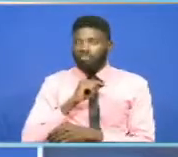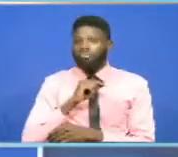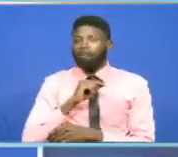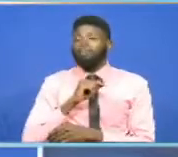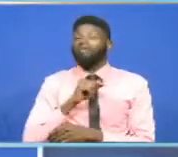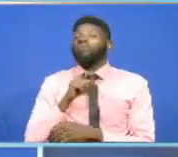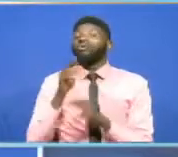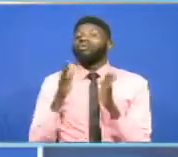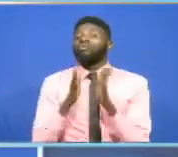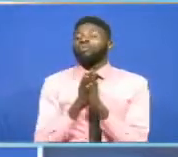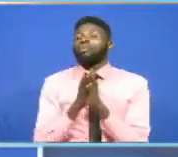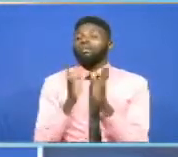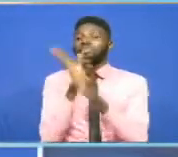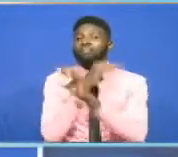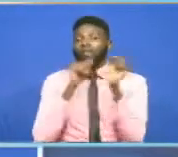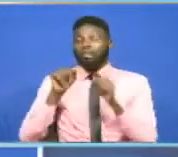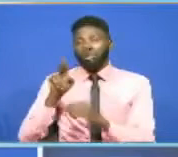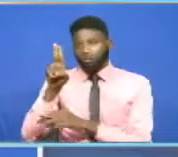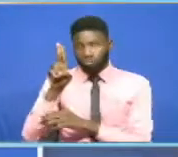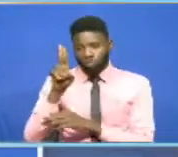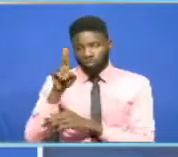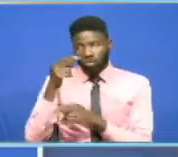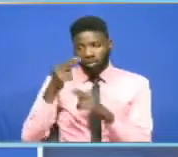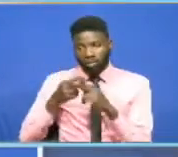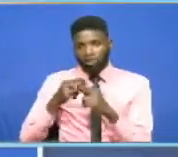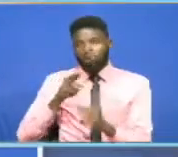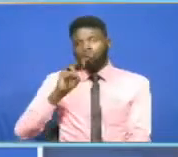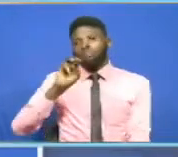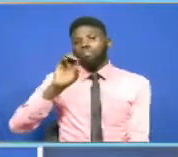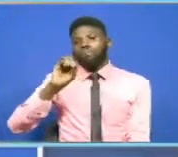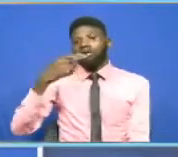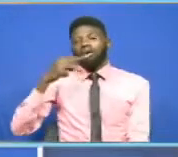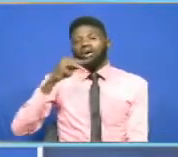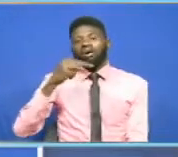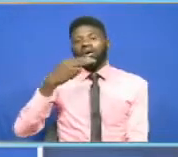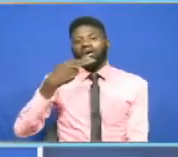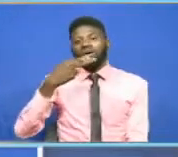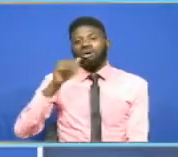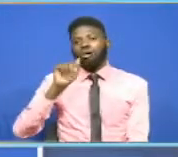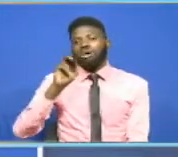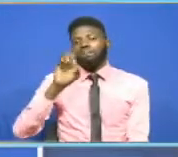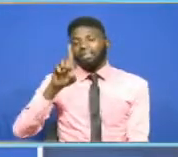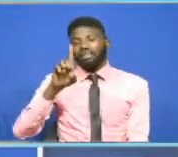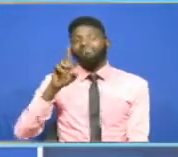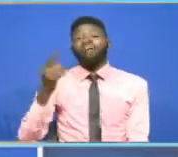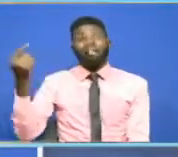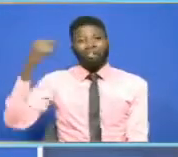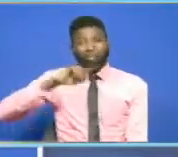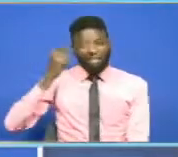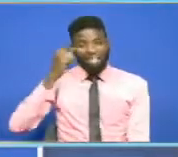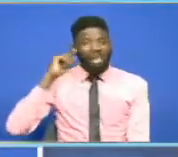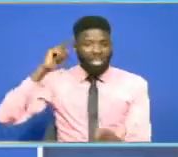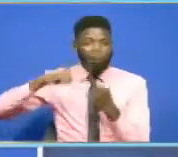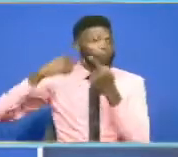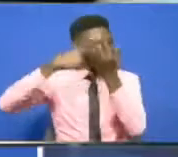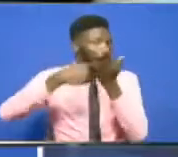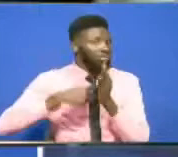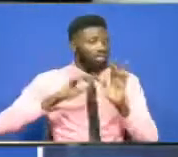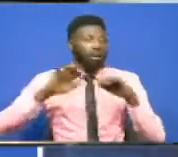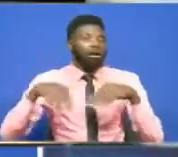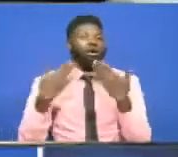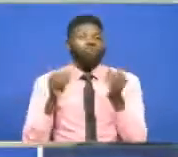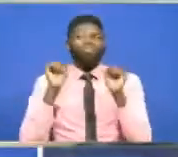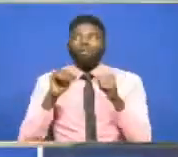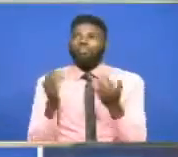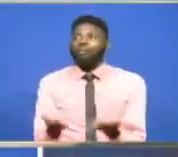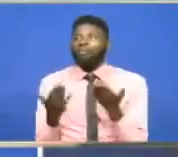wa shirikisho la Bara Afrika Mohamed Moustahsane. Kremlev yuko nchini kwa lengo la majadiliano kuhusu jinsi ya kuimarisha